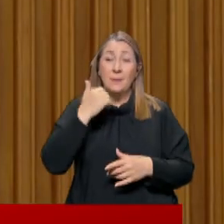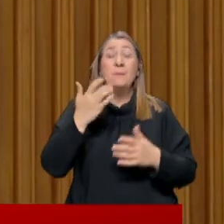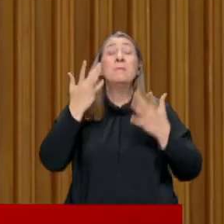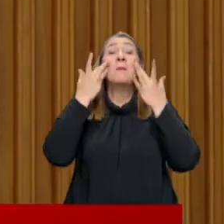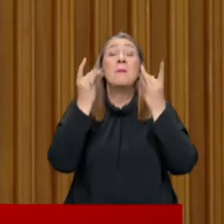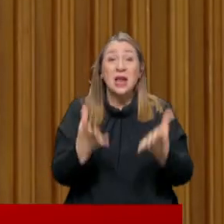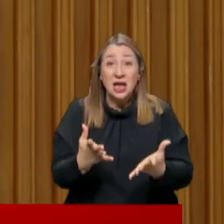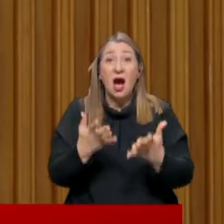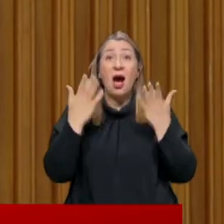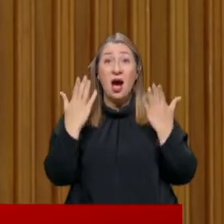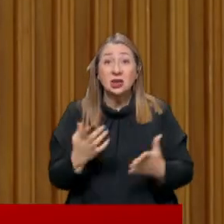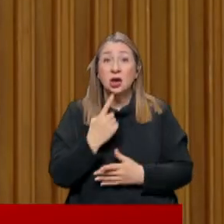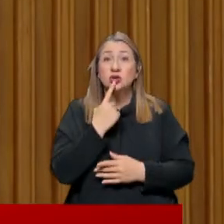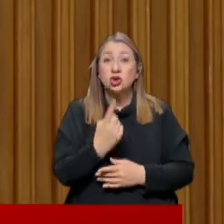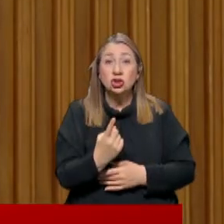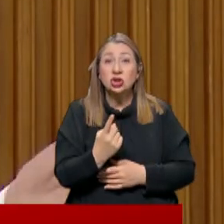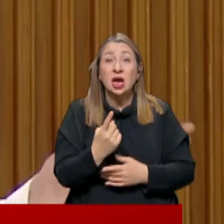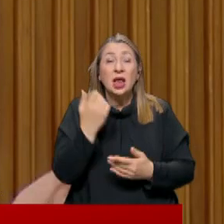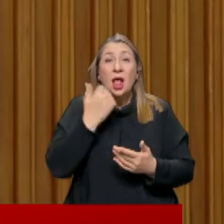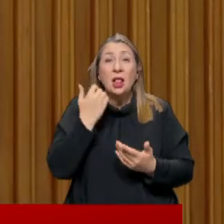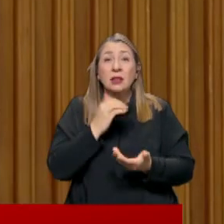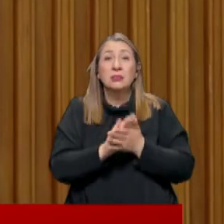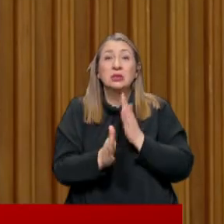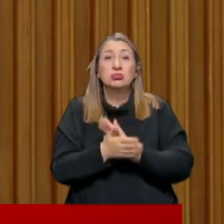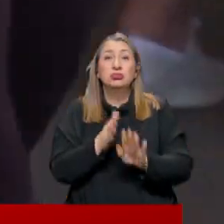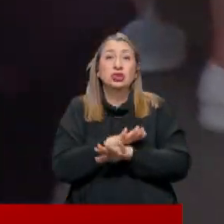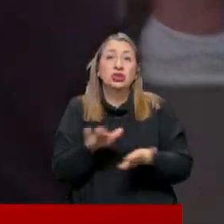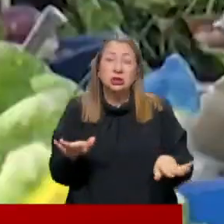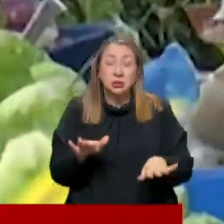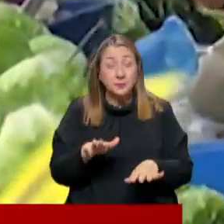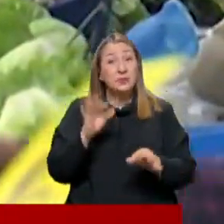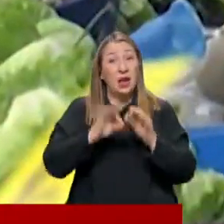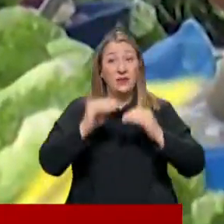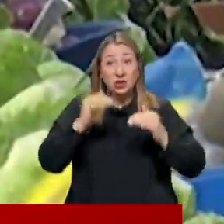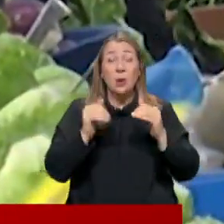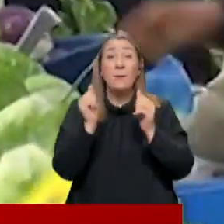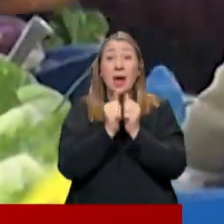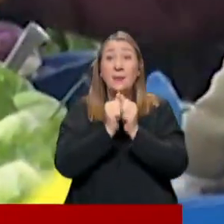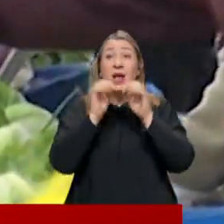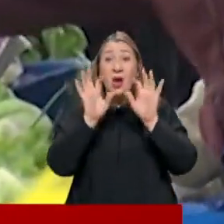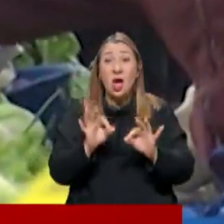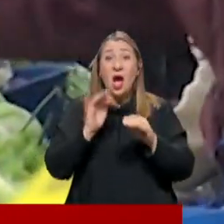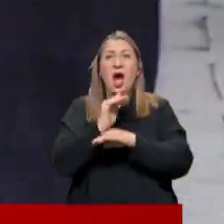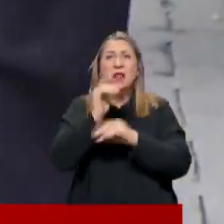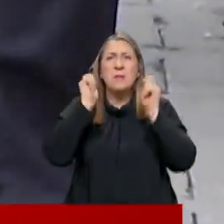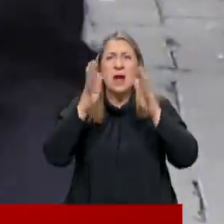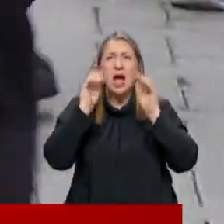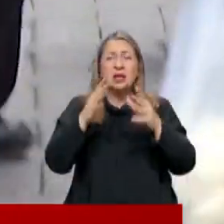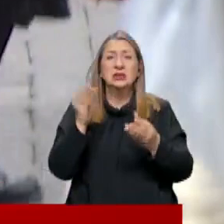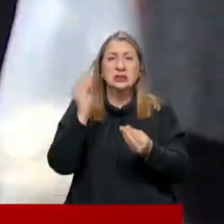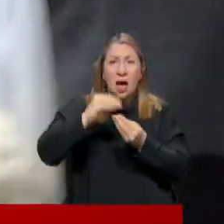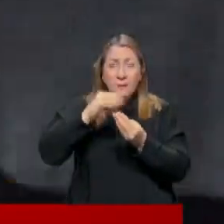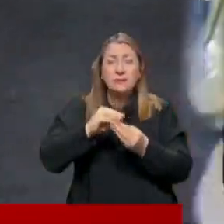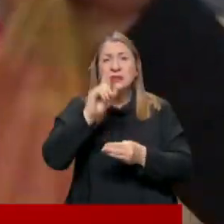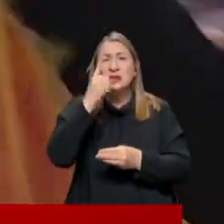Belli ki artık söyleyecek yalanları da kalmamış enflasyon ve beraberinde getirdiği Hayat pahalılığı